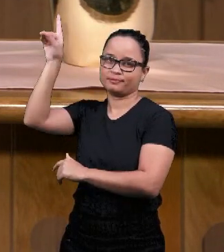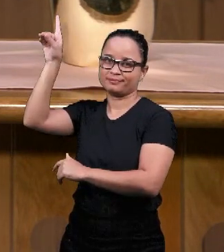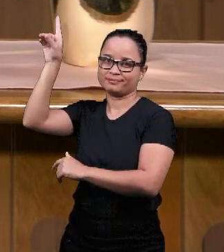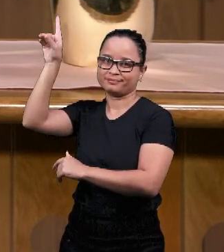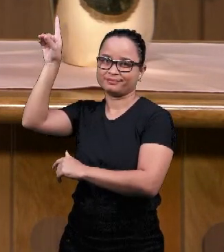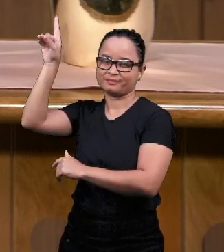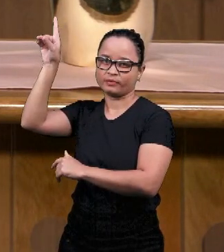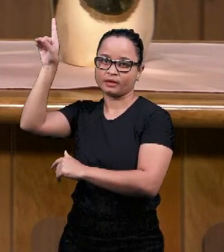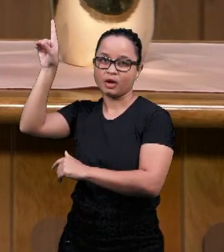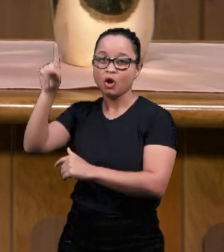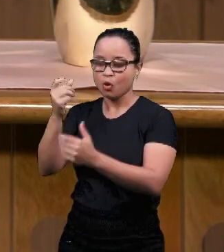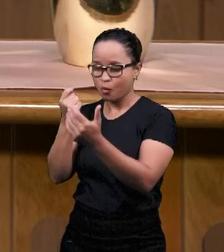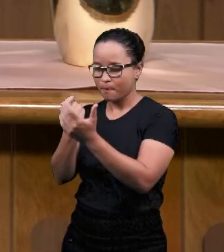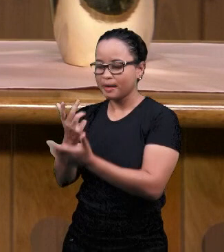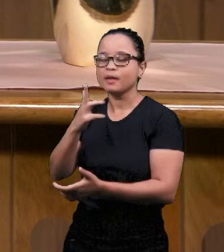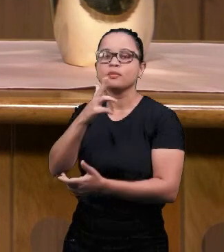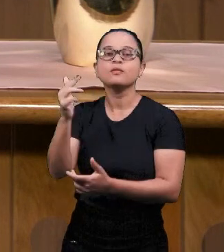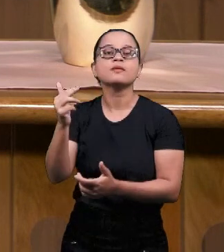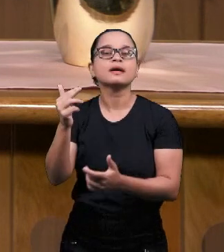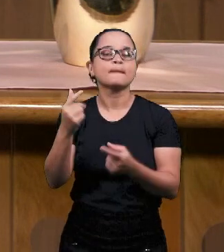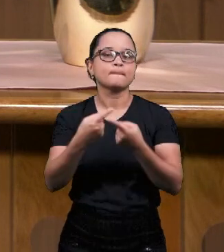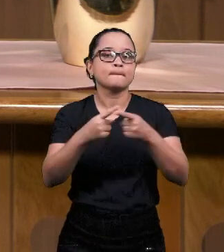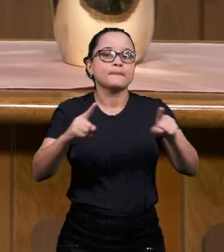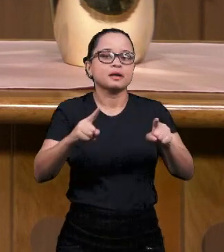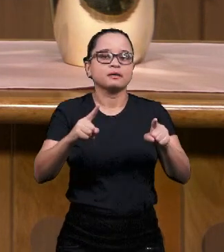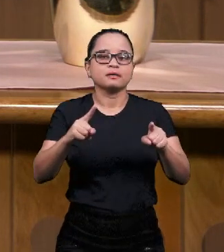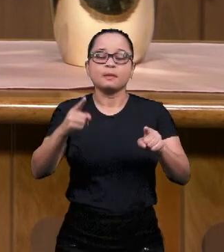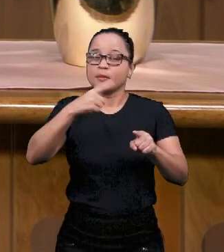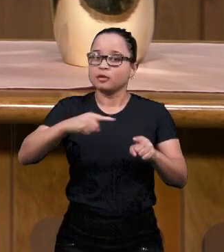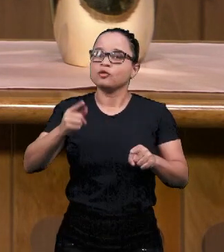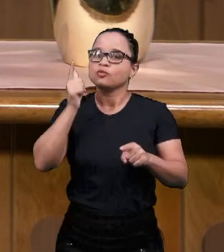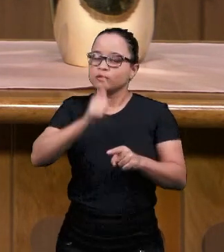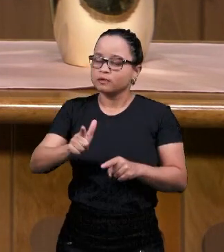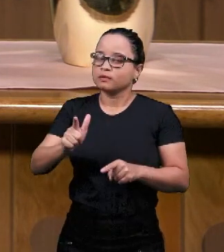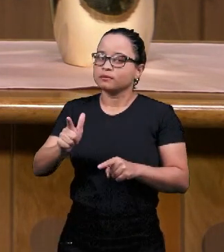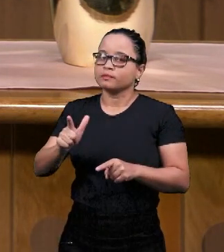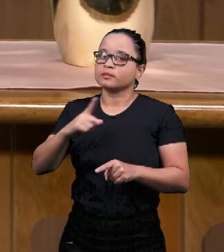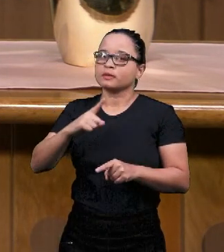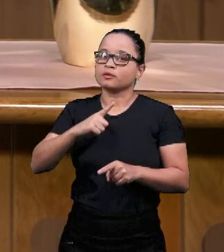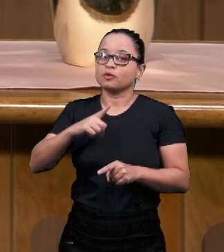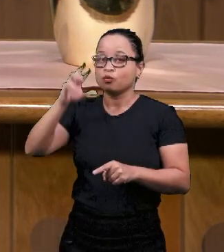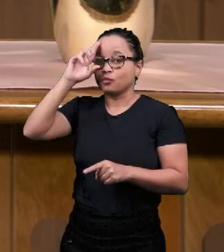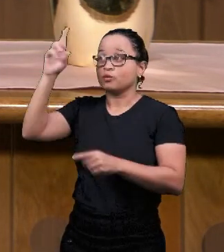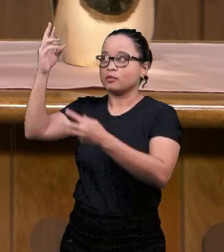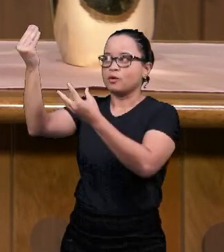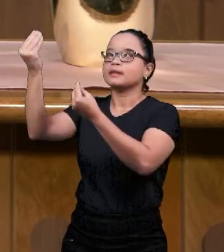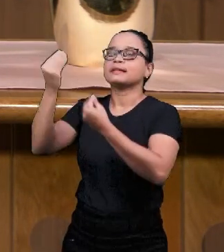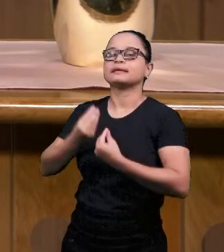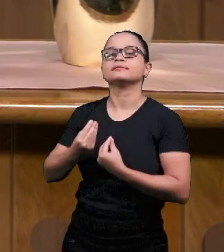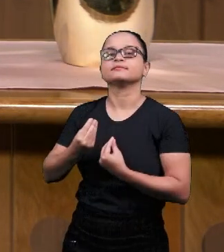приобрести это сокровище ничем в нашей жизни. Но иметь